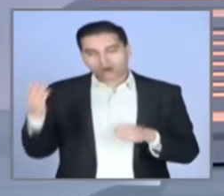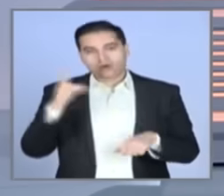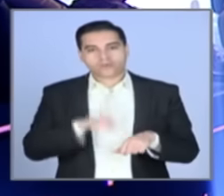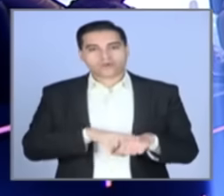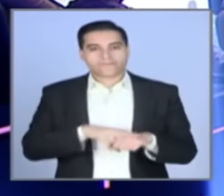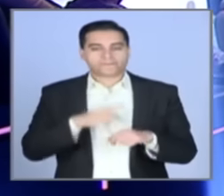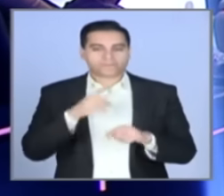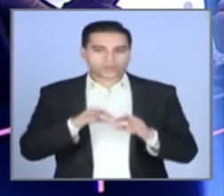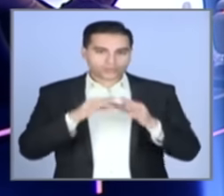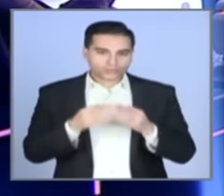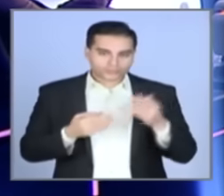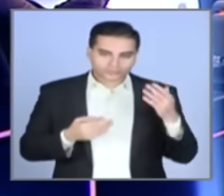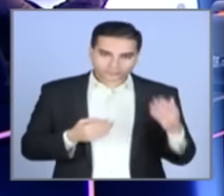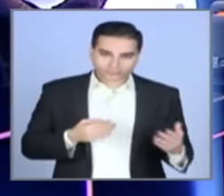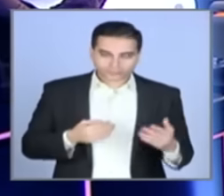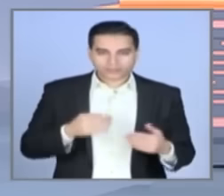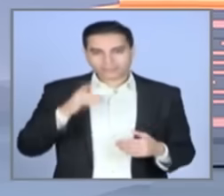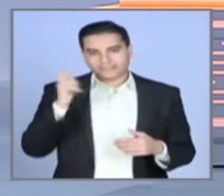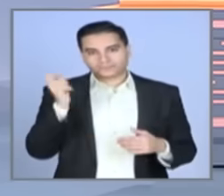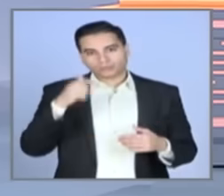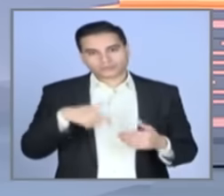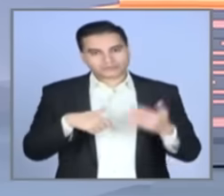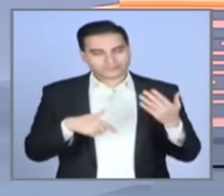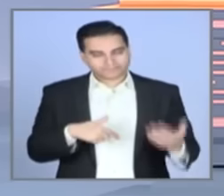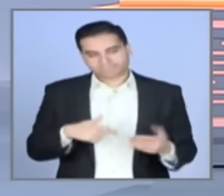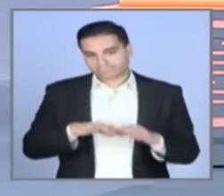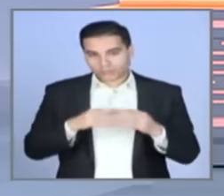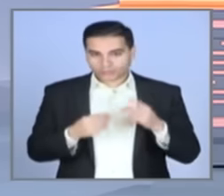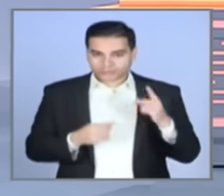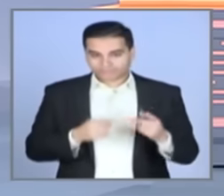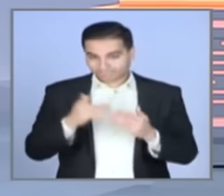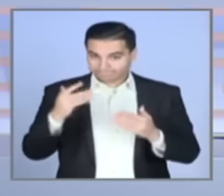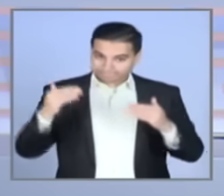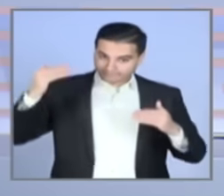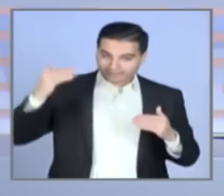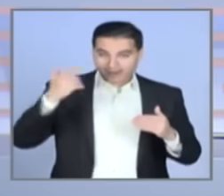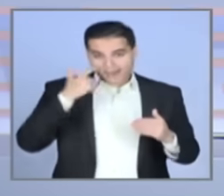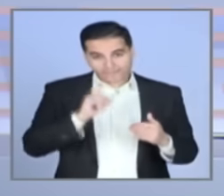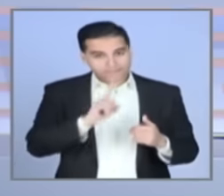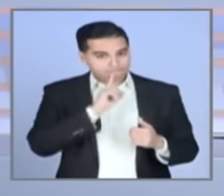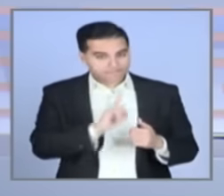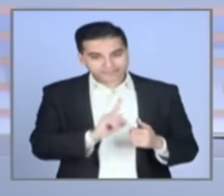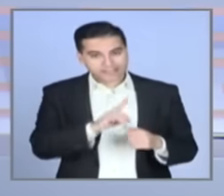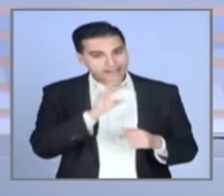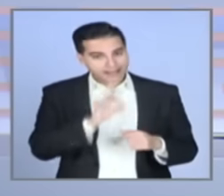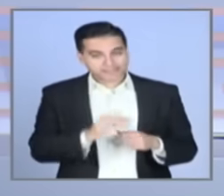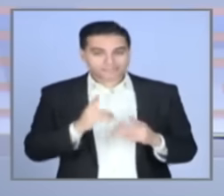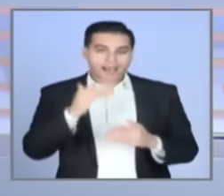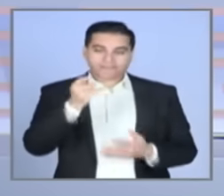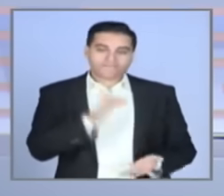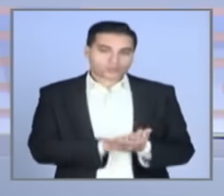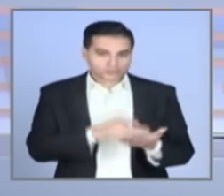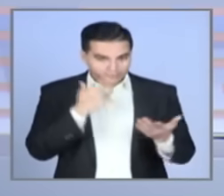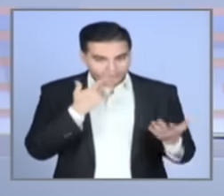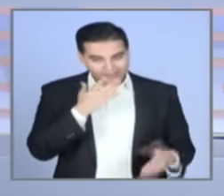عيسى، عيلة الحياة 65. عيلة الحياة النتيجة بعدت، ولكن لسه الأمل